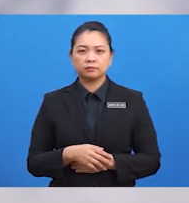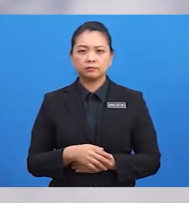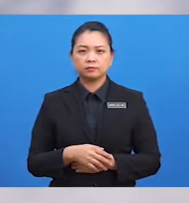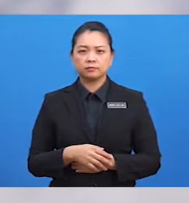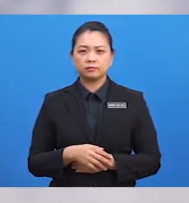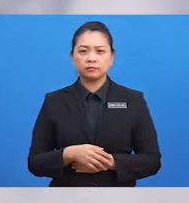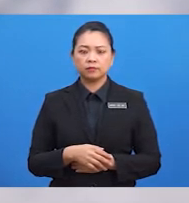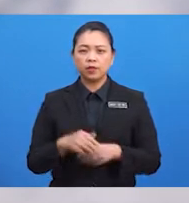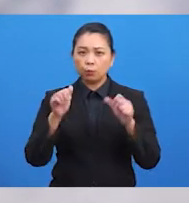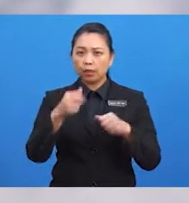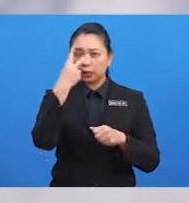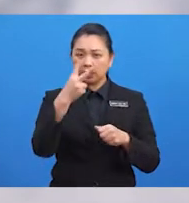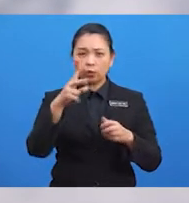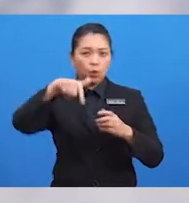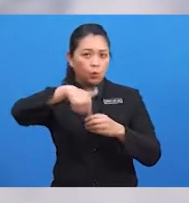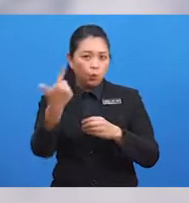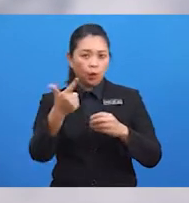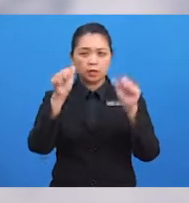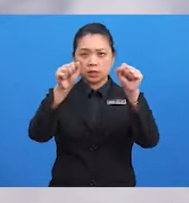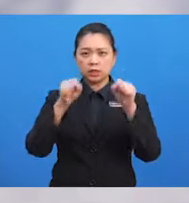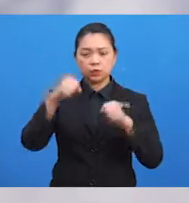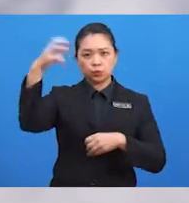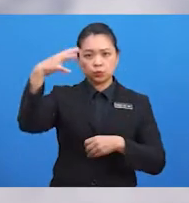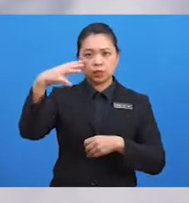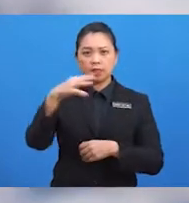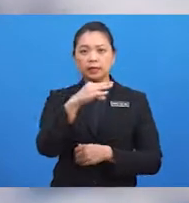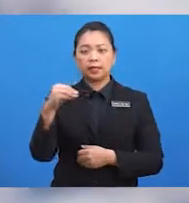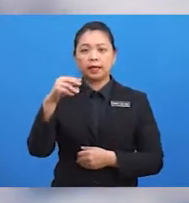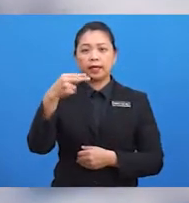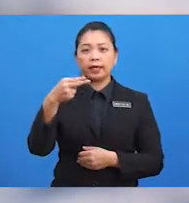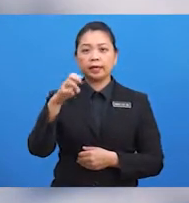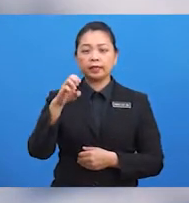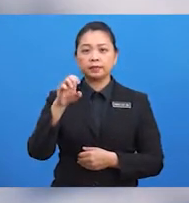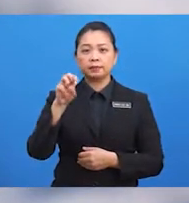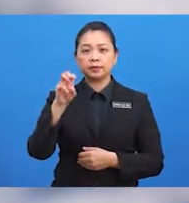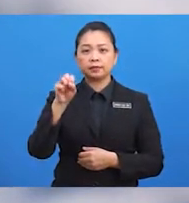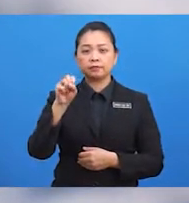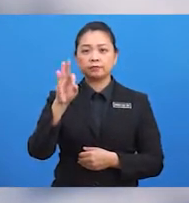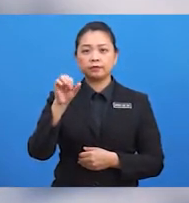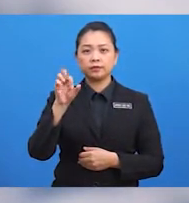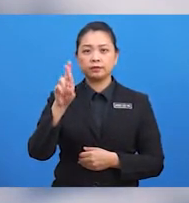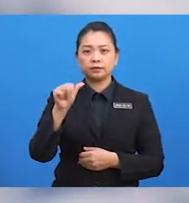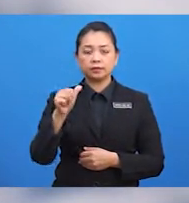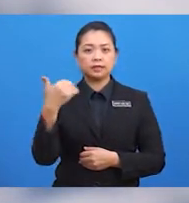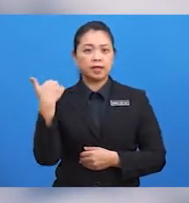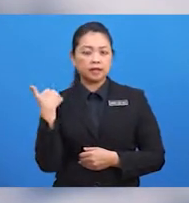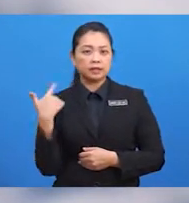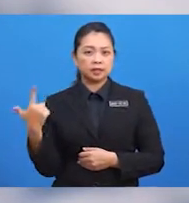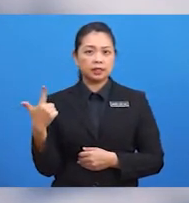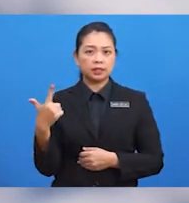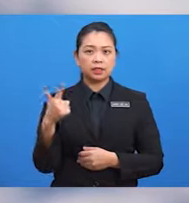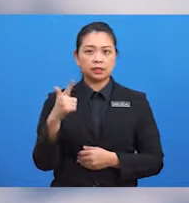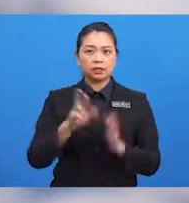luar sistem suria dan heliosfera. Ia merupakan pesawat